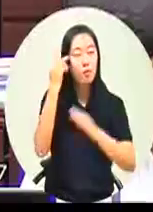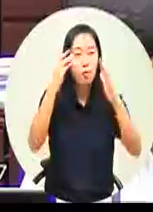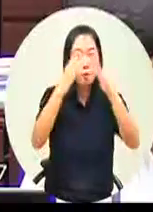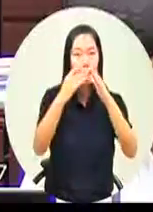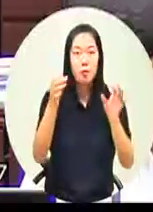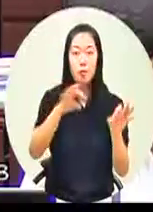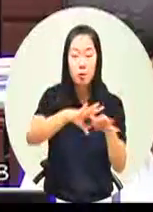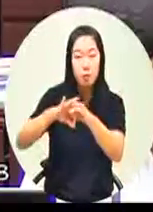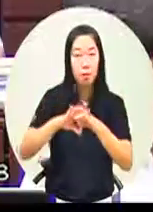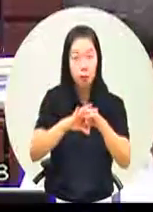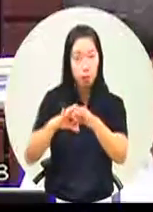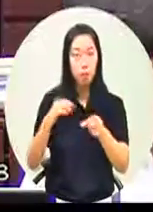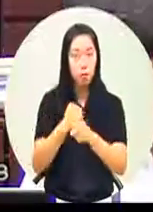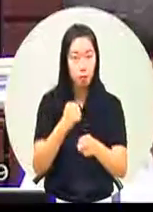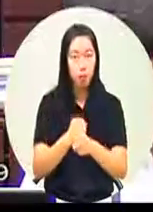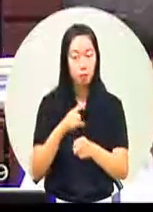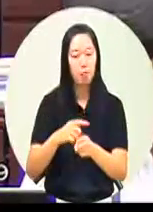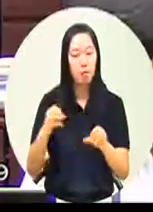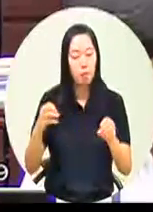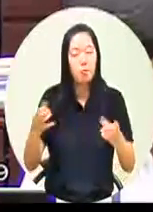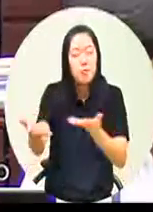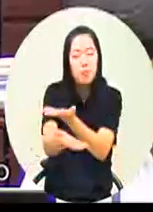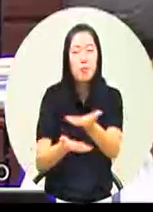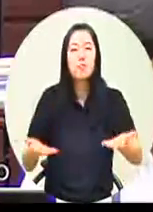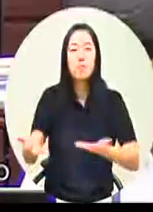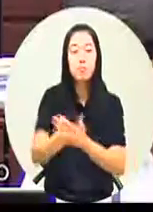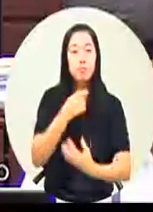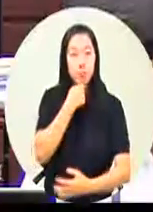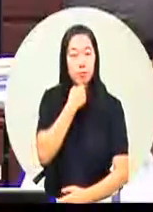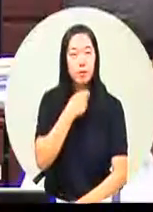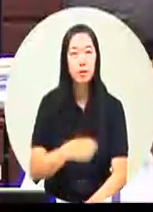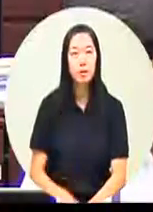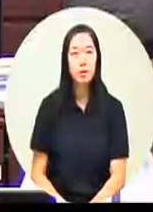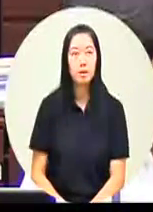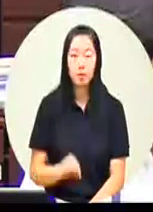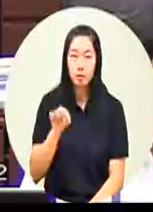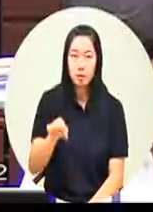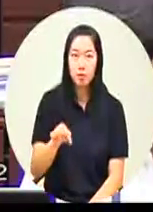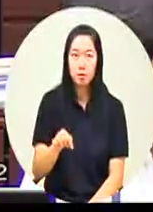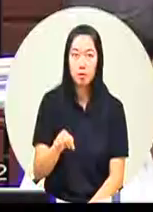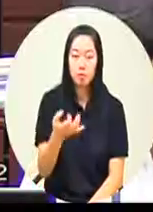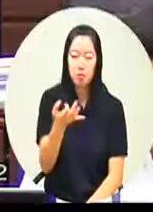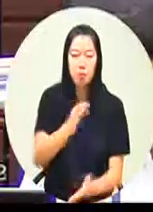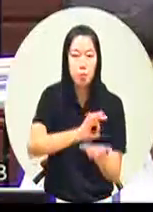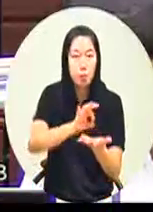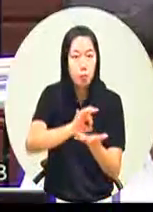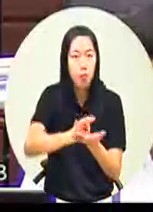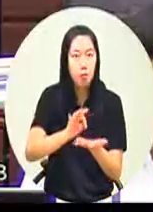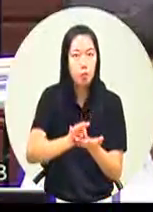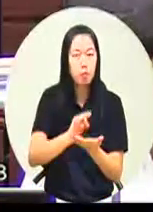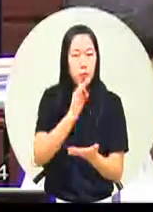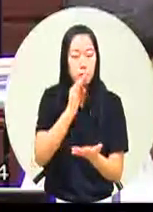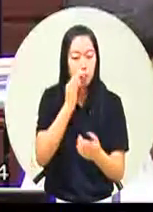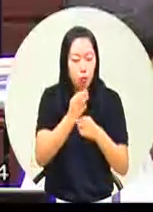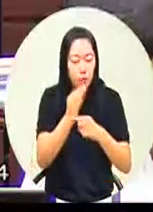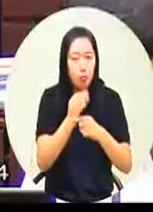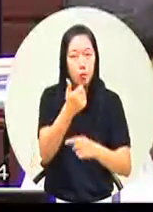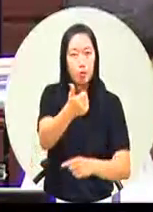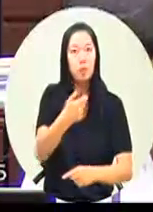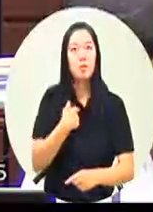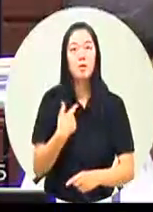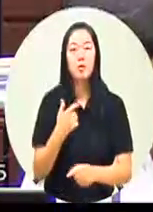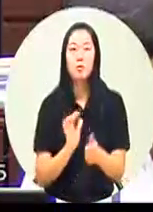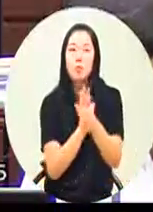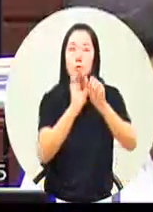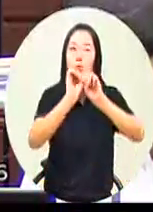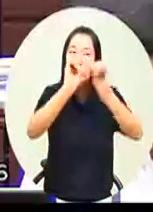合，所以它必须要有一些沟通的过程。而且这个部分它因为是比较优惠的价格，所以一塞出来时间，也当恭喜